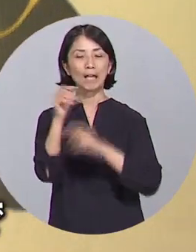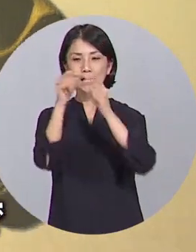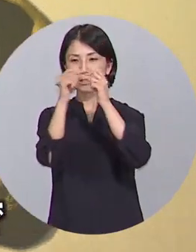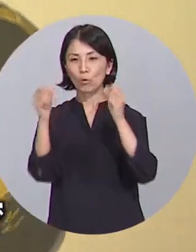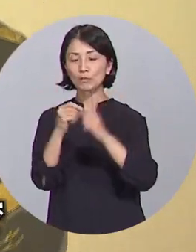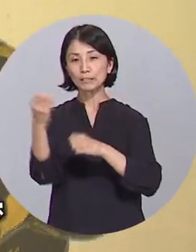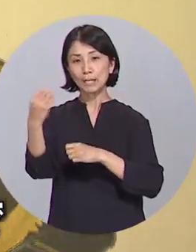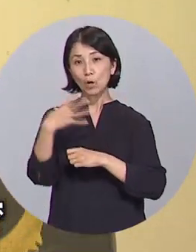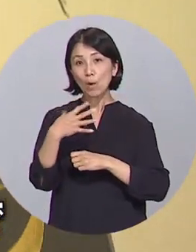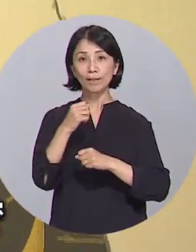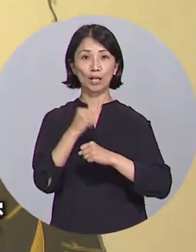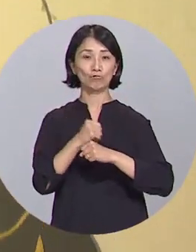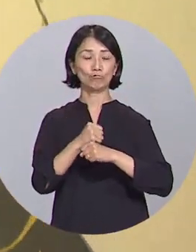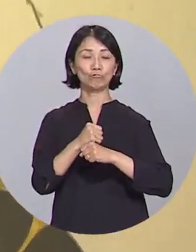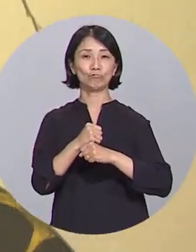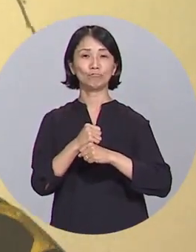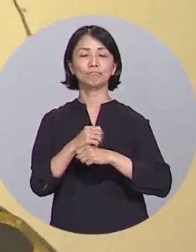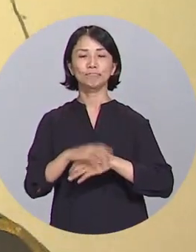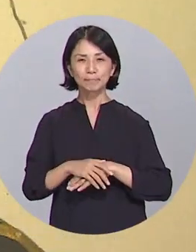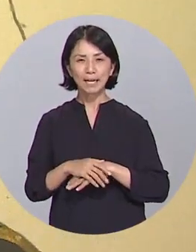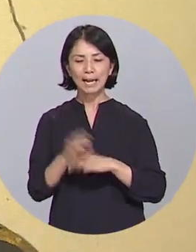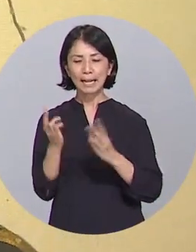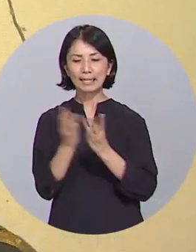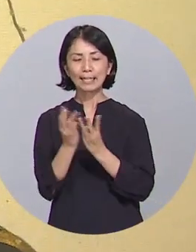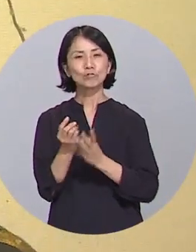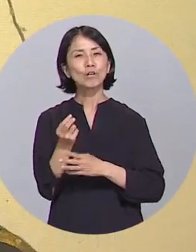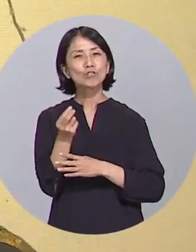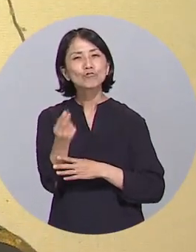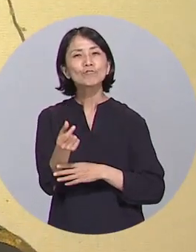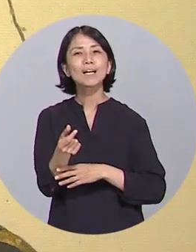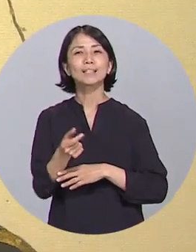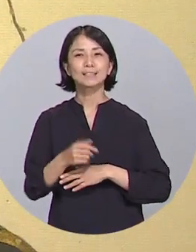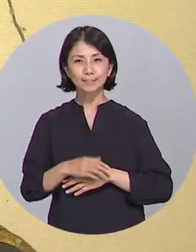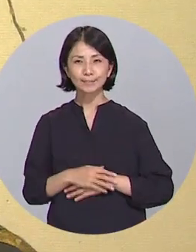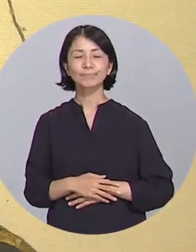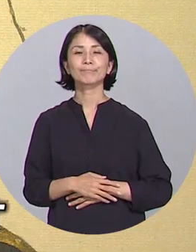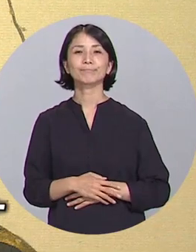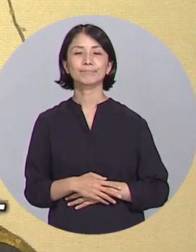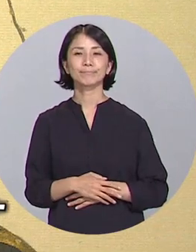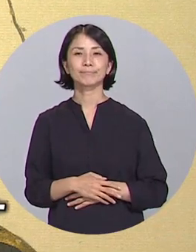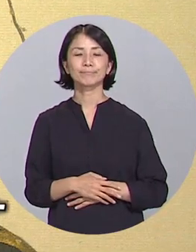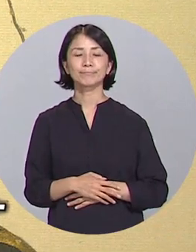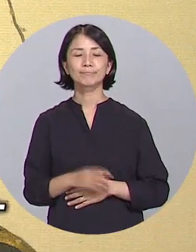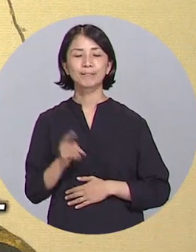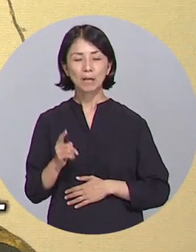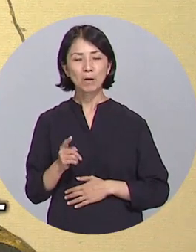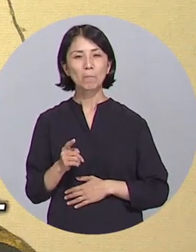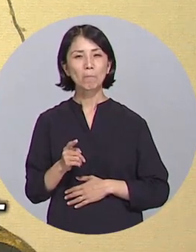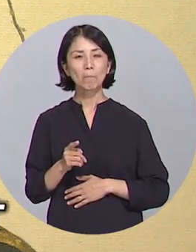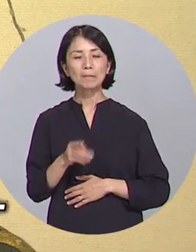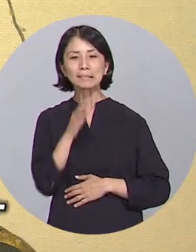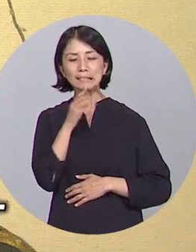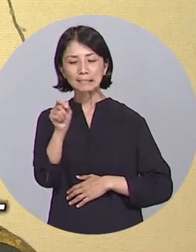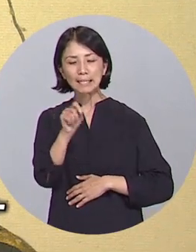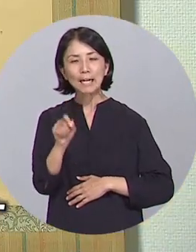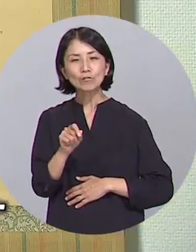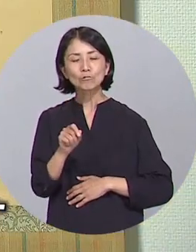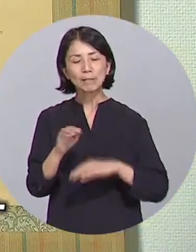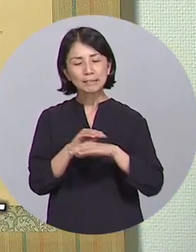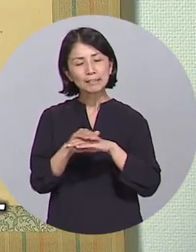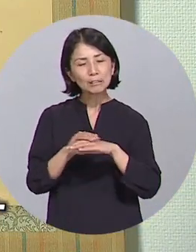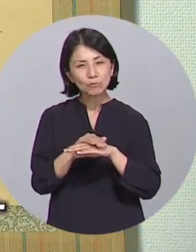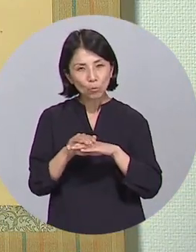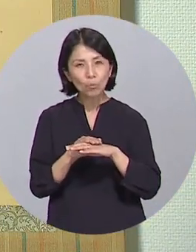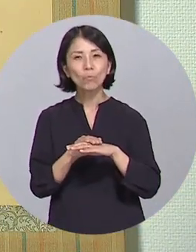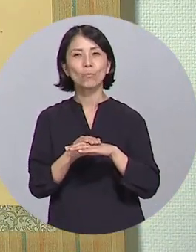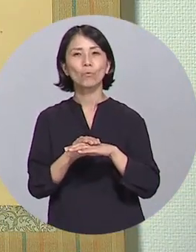応じて制作をしていたので、数はあまり多くは残されていないんですね。こうして貴重な肉質が今回見られる機会にな